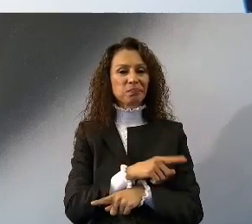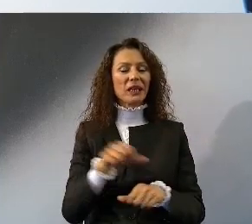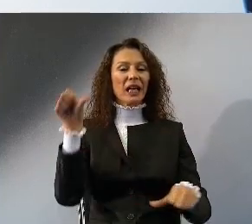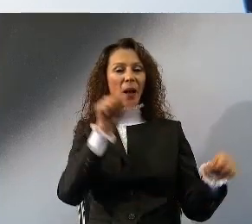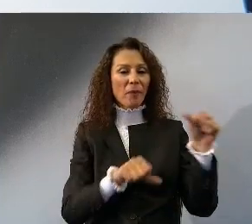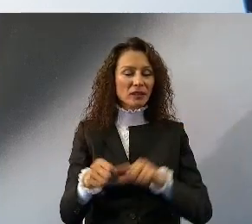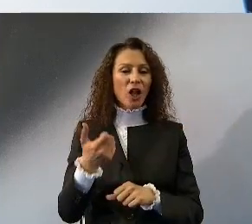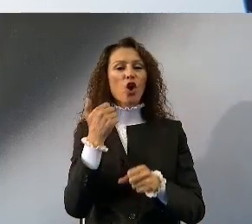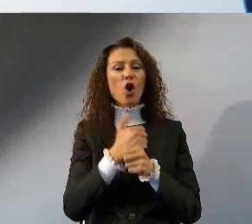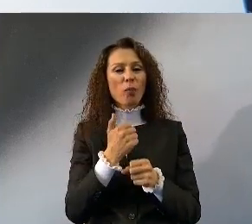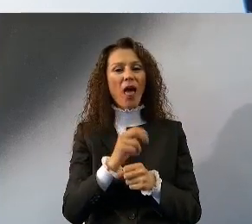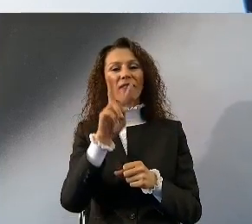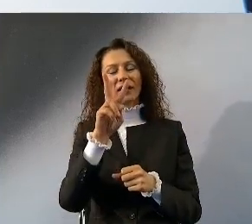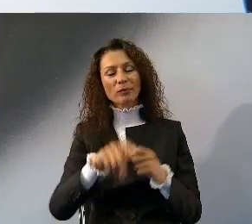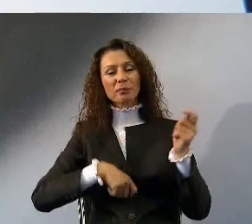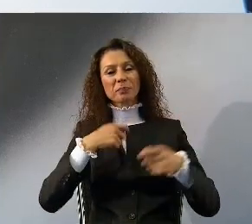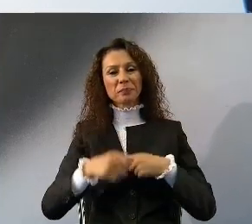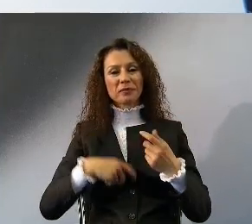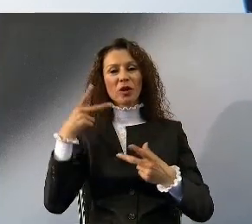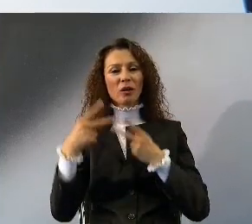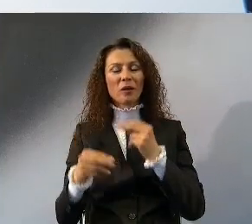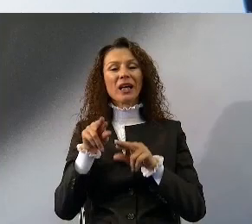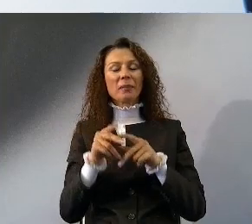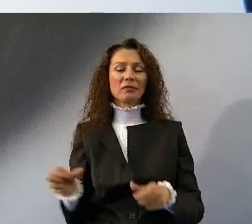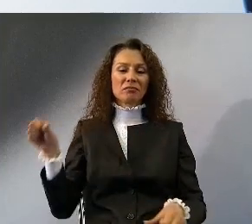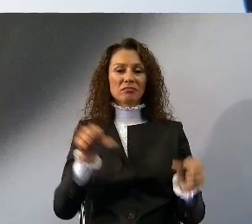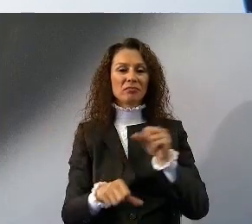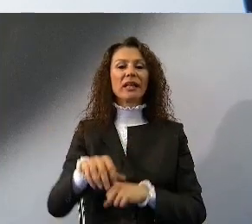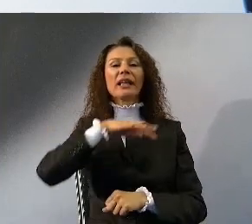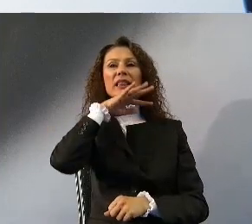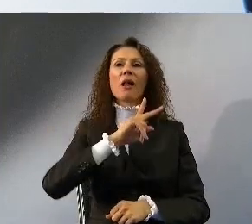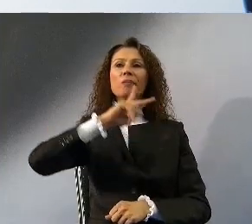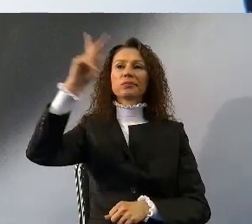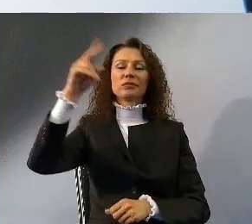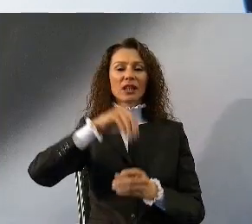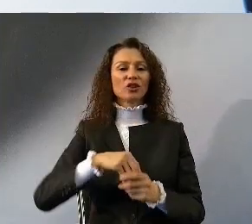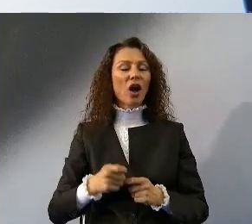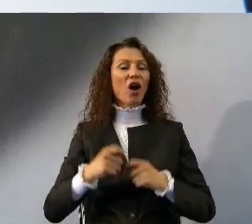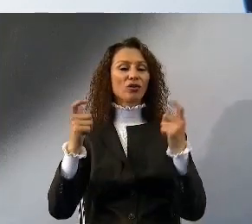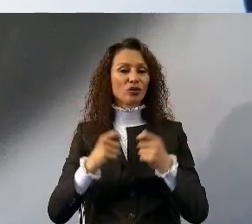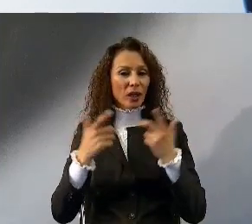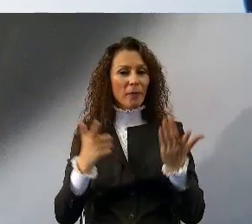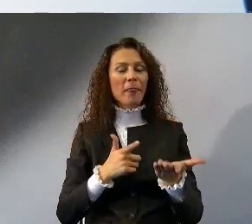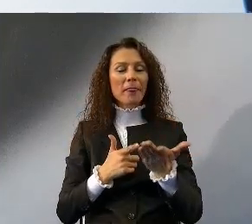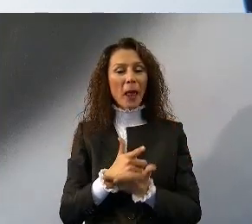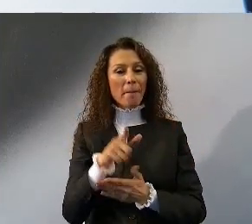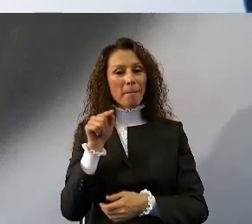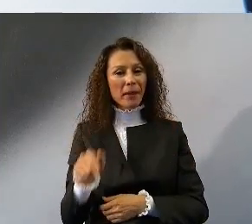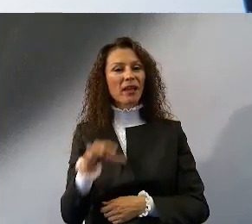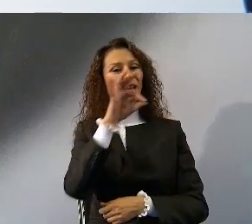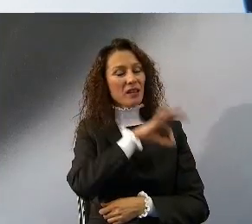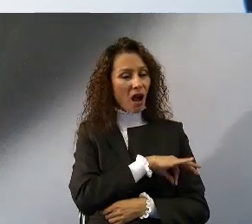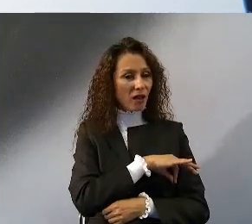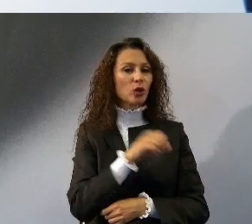kimyasal gübrelere ve diğer dışarıdan kullanmak zorunda olduğumuz ithal girdileri harcayıp tarımdaki